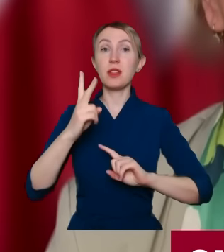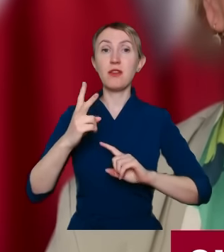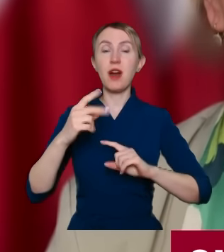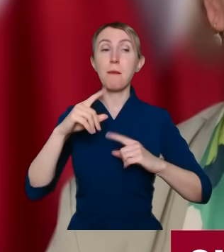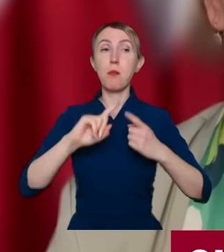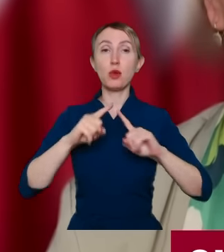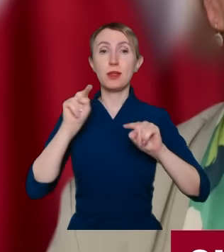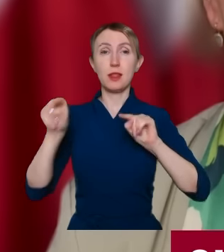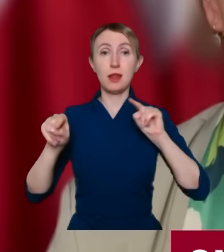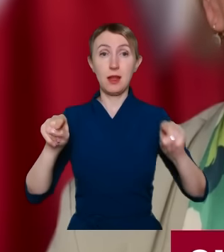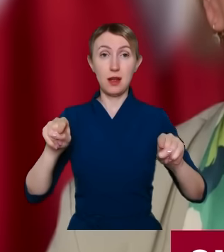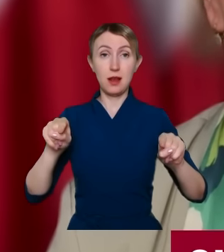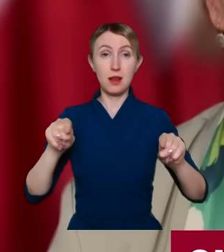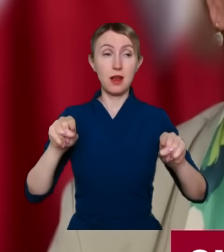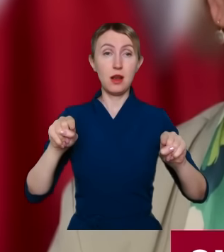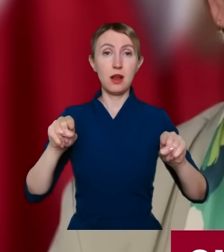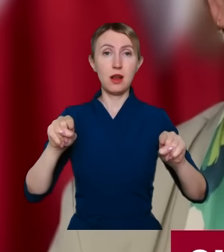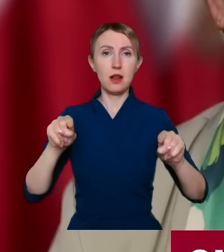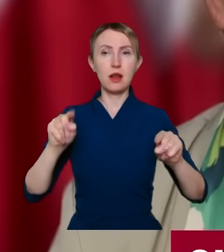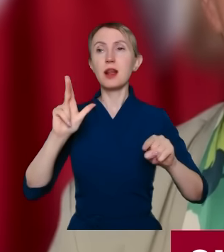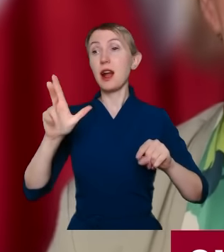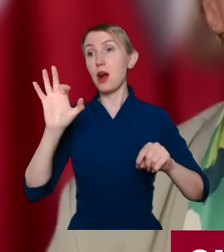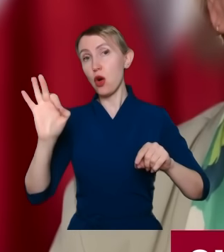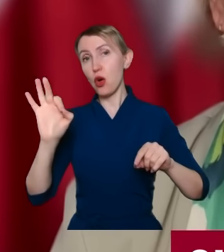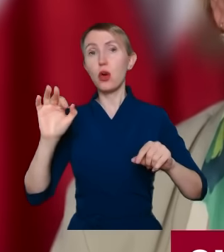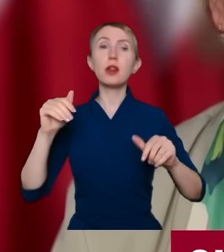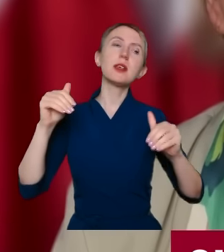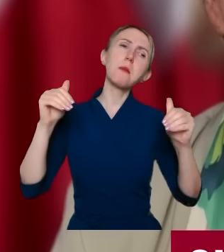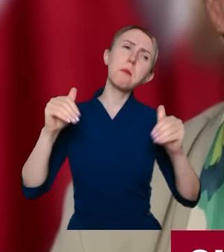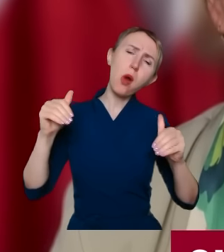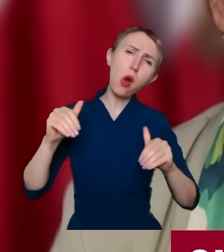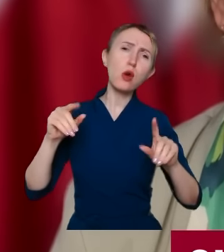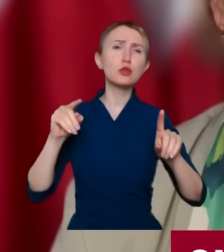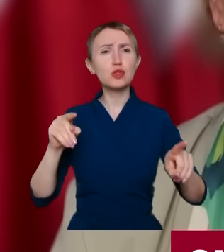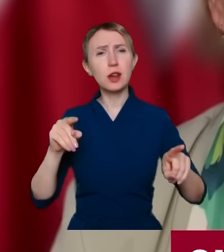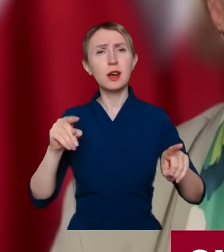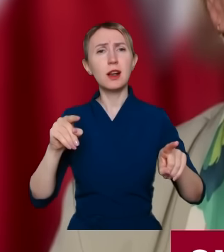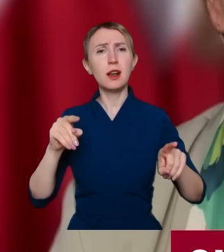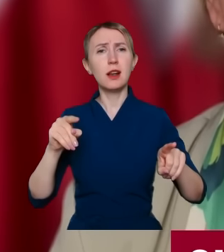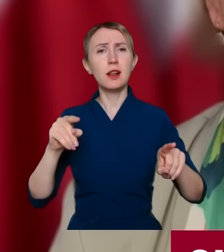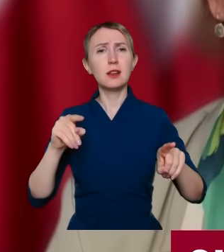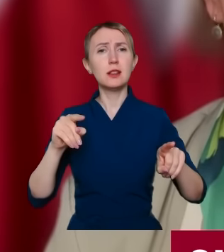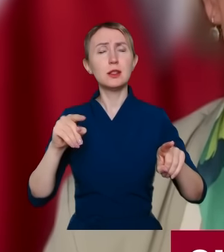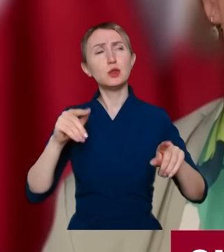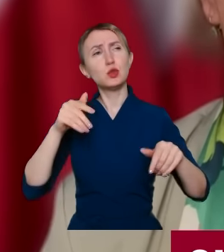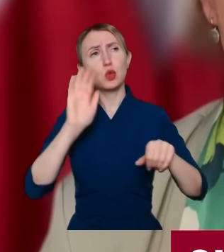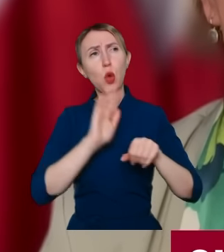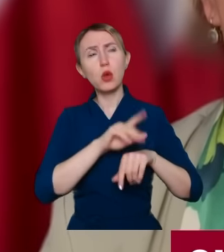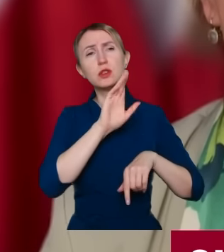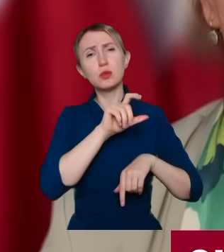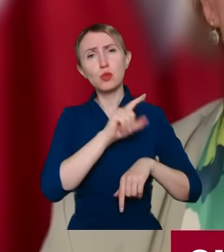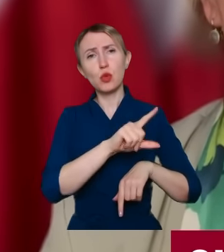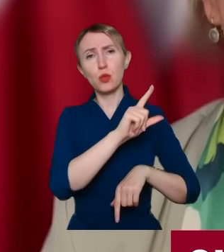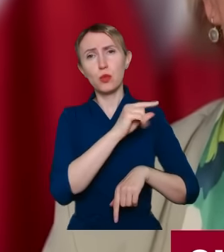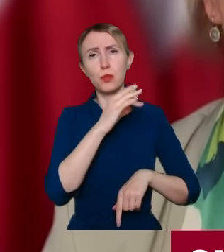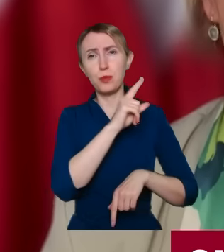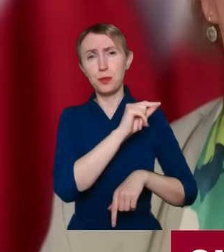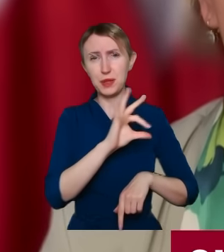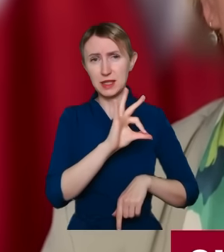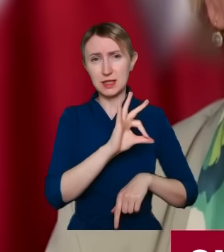polityczne koalicja Obywatelska i ewentualnie może zgodzi się na istnienie Prawa i Sprawiedliwości